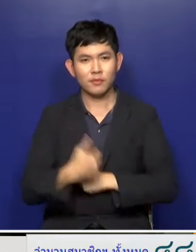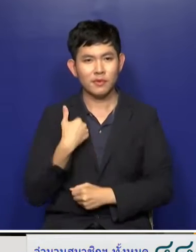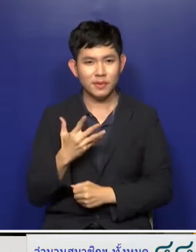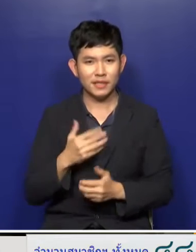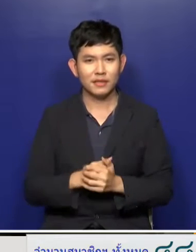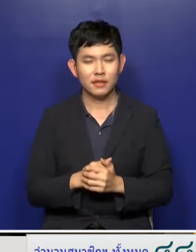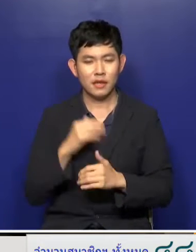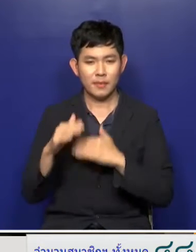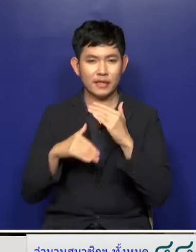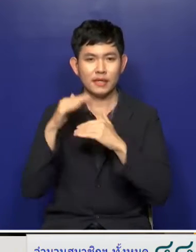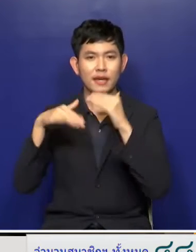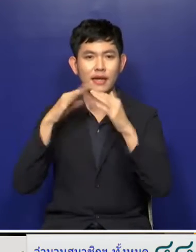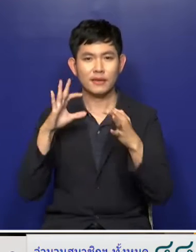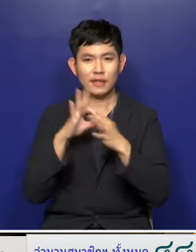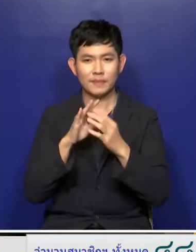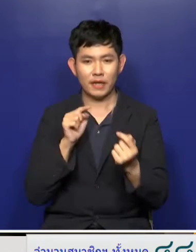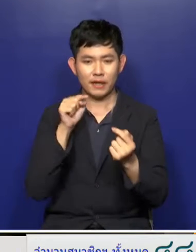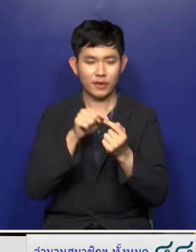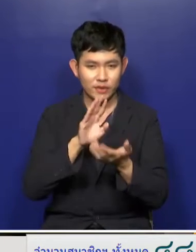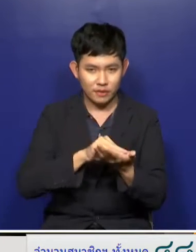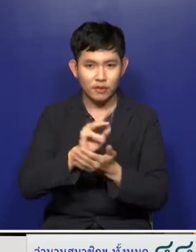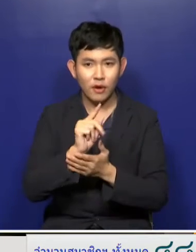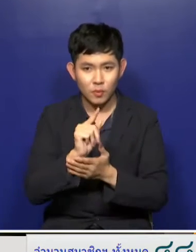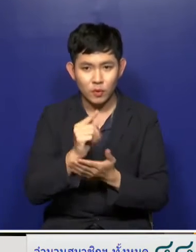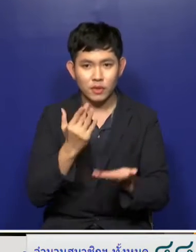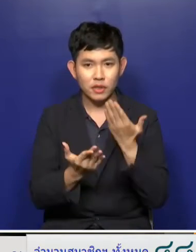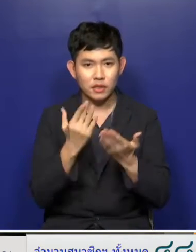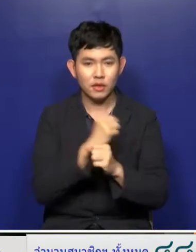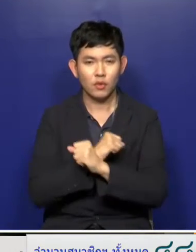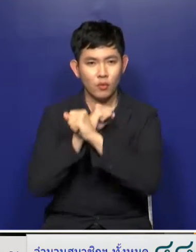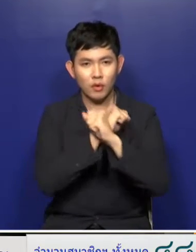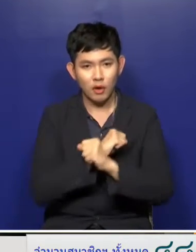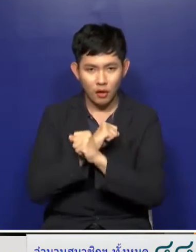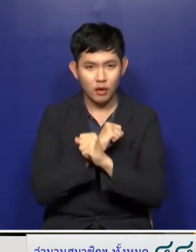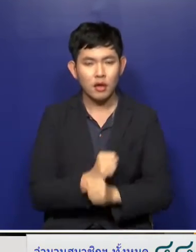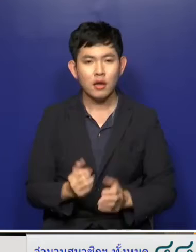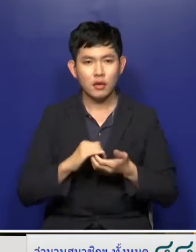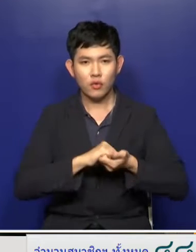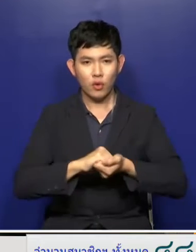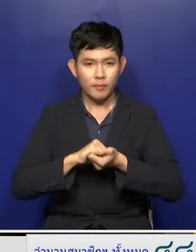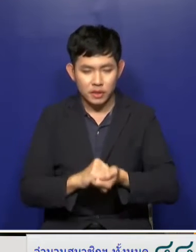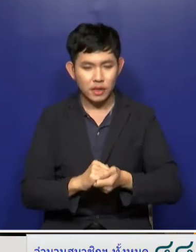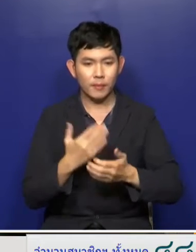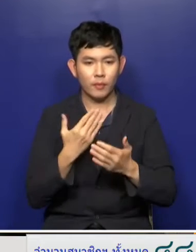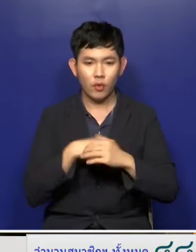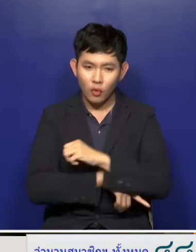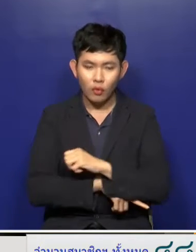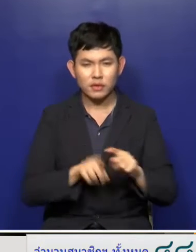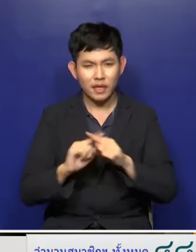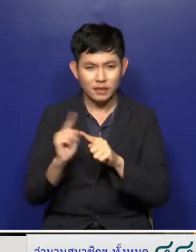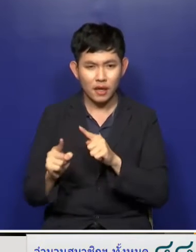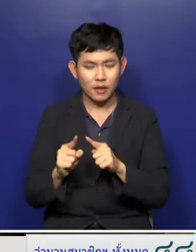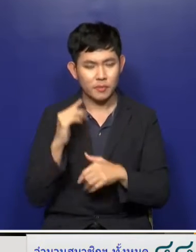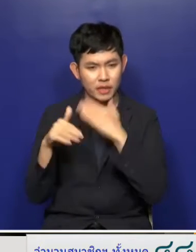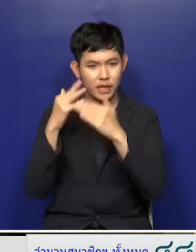ท่านจะพัฒนาการเข้าถึงข้อมูลการคุ้มคองผู้ร่มมือกับการทุจริษท่จะพัฒนาระ